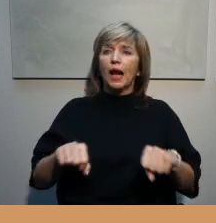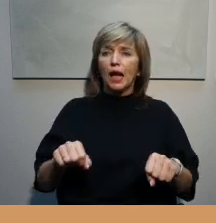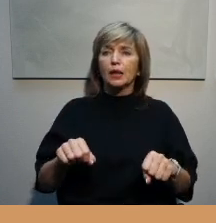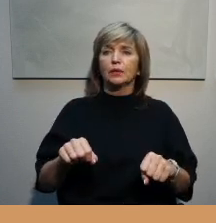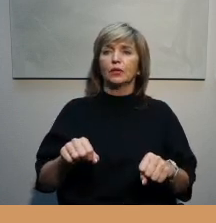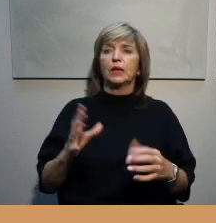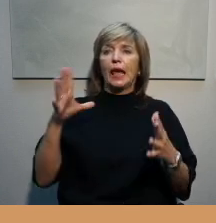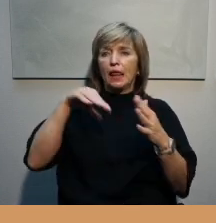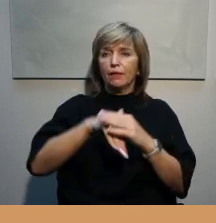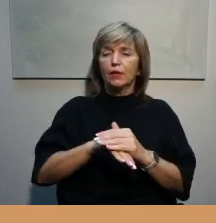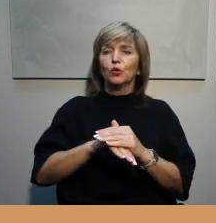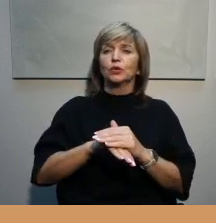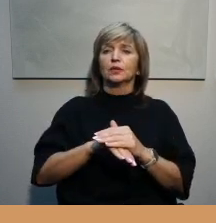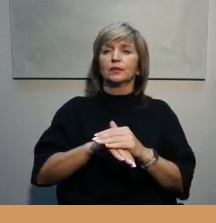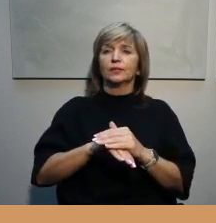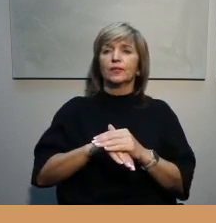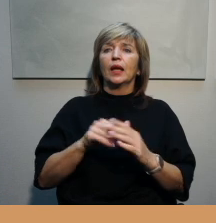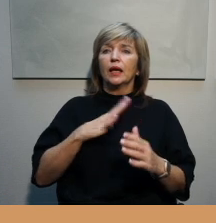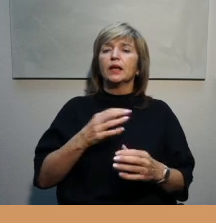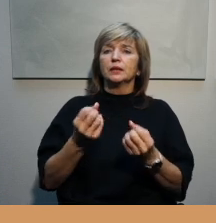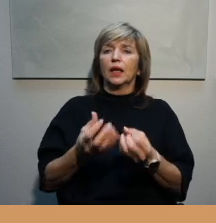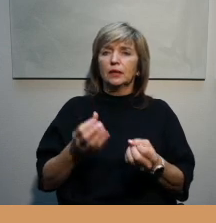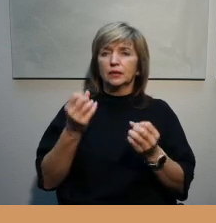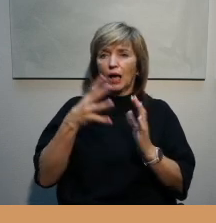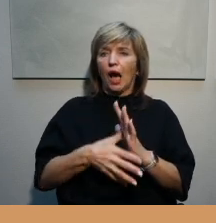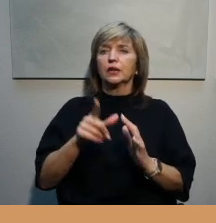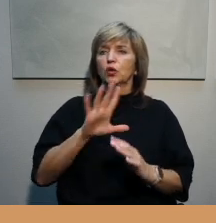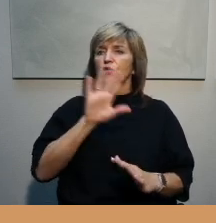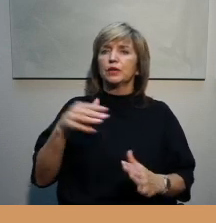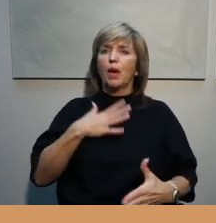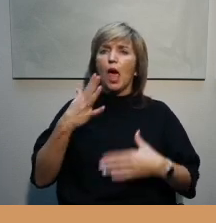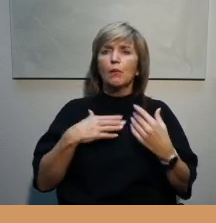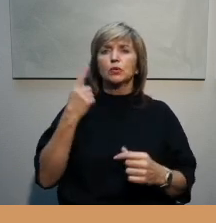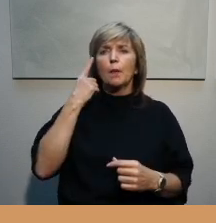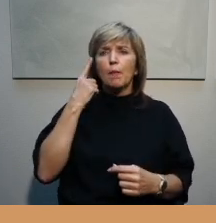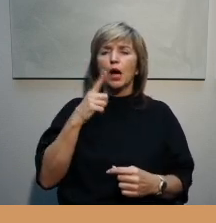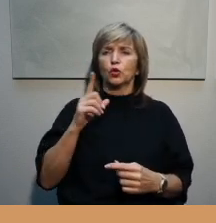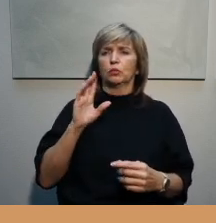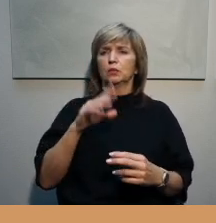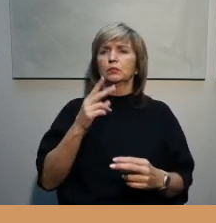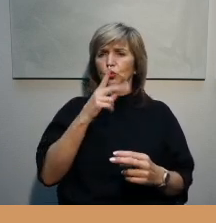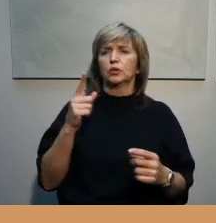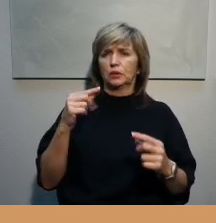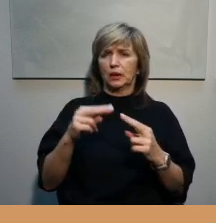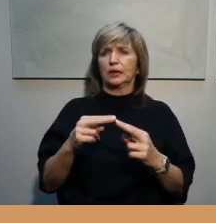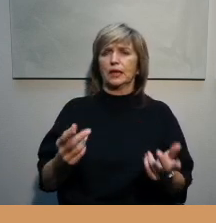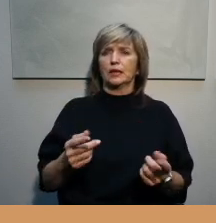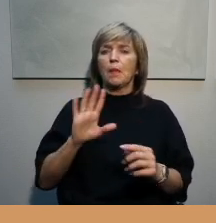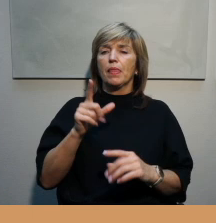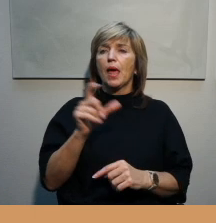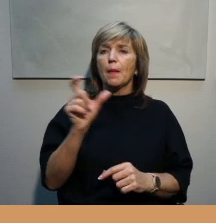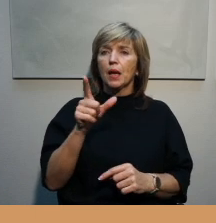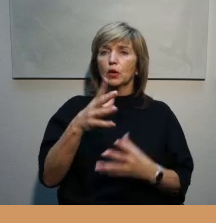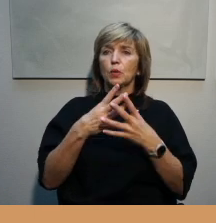Rehabilitācijas ietvaros ir skaidrs, ka jūs ar visām šīm emocijām, pārdomām saskarsieties, bet tajā brīdī, kad